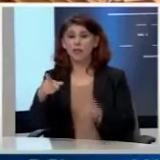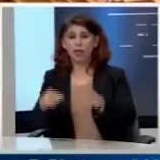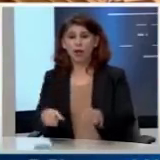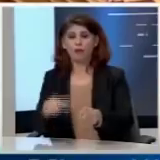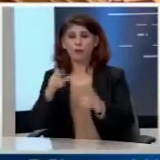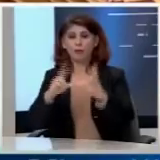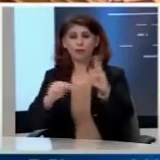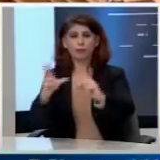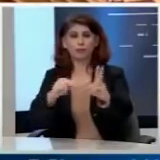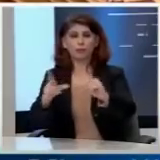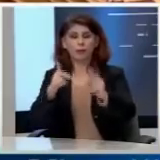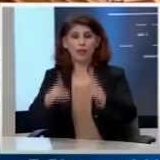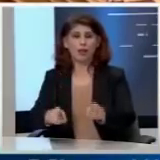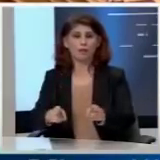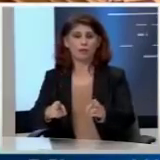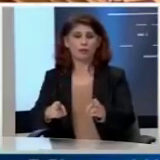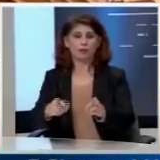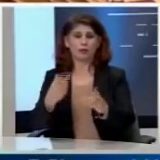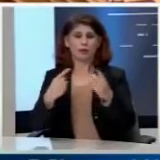αυτός. Εντάξει.